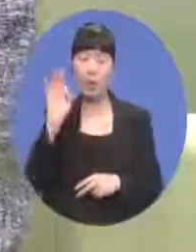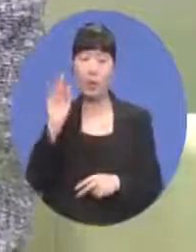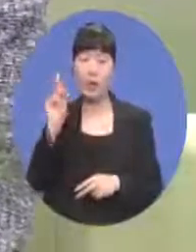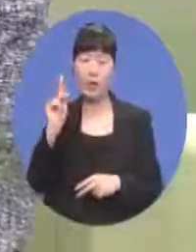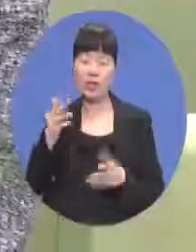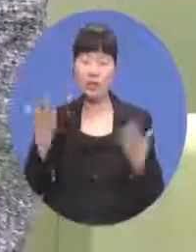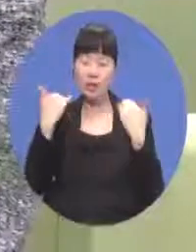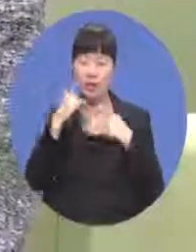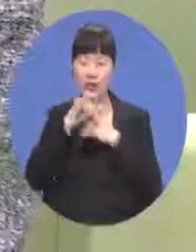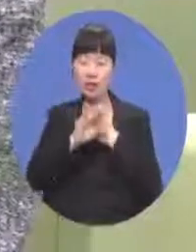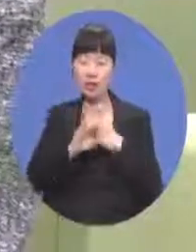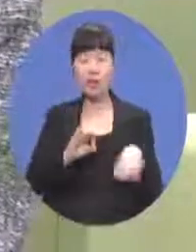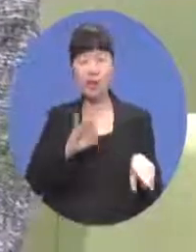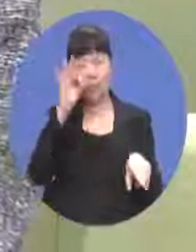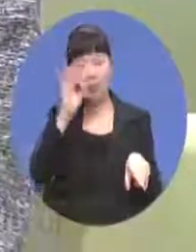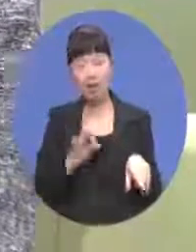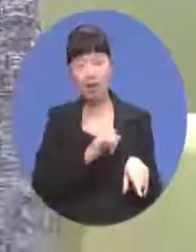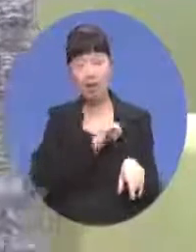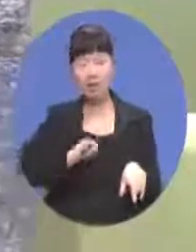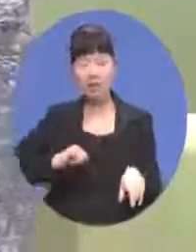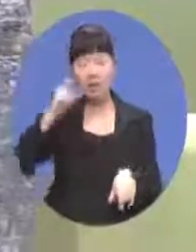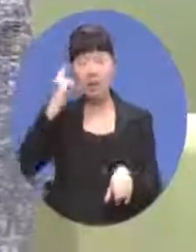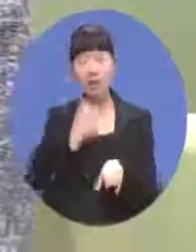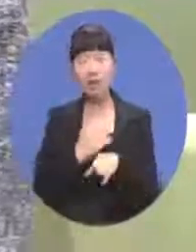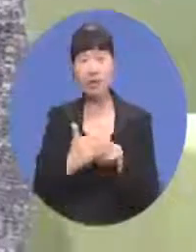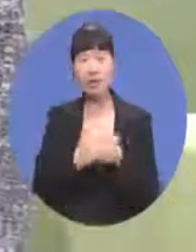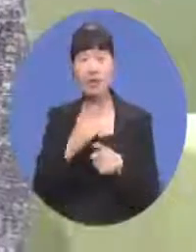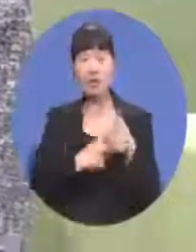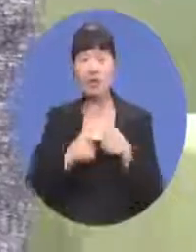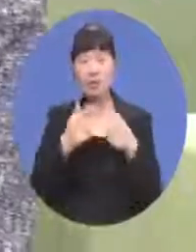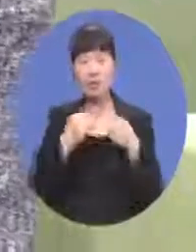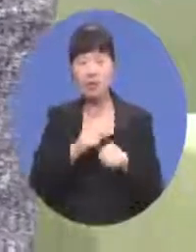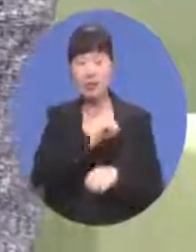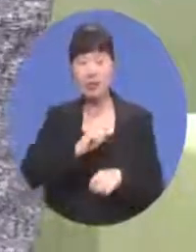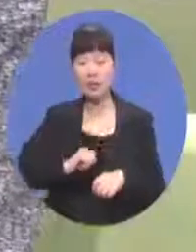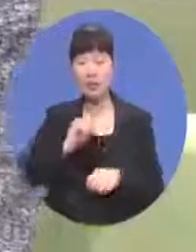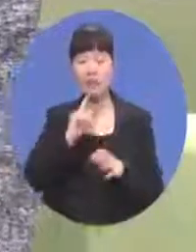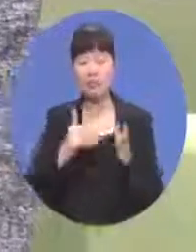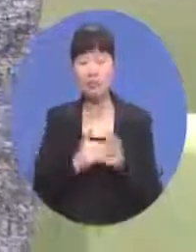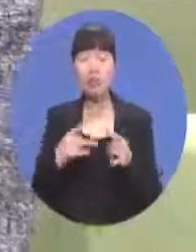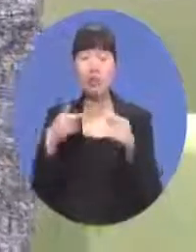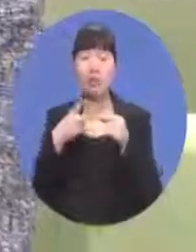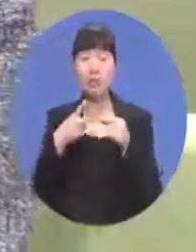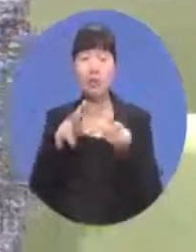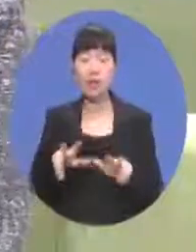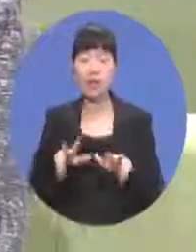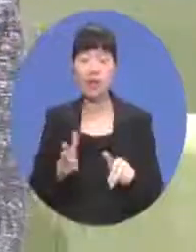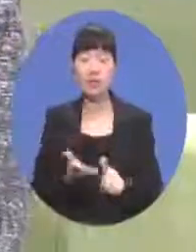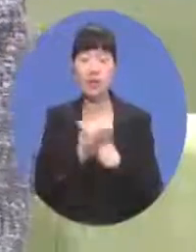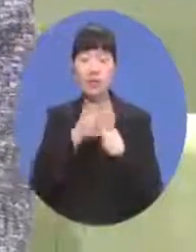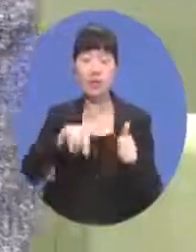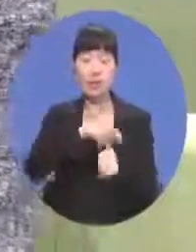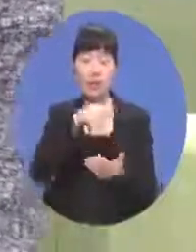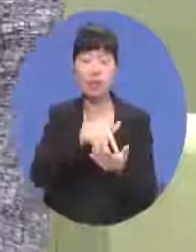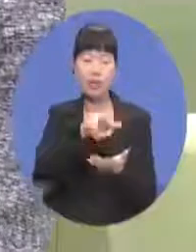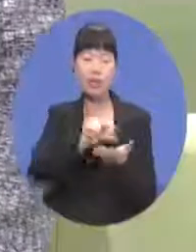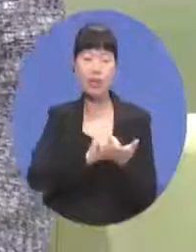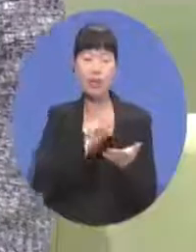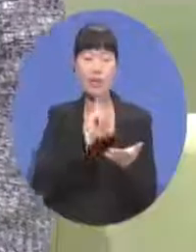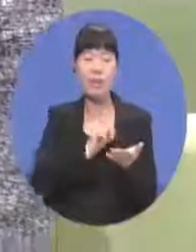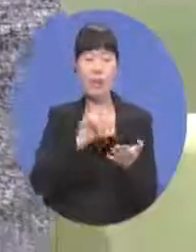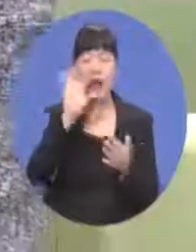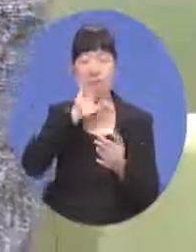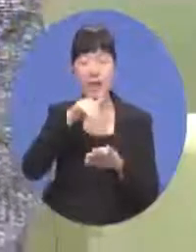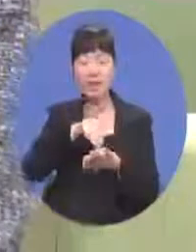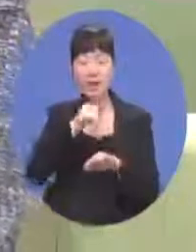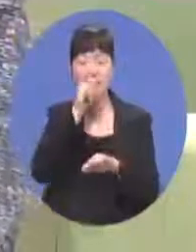되면 이런 아이는 아 참아야 되는구나 해서 더 많이 참게 되는 경우가 있고요. 또 두 번째로는 이제 양육 환경의 문제예요. 그래서 학습된